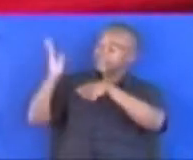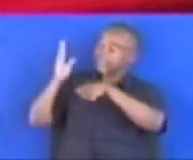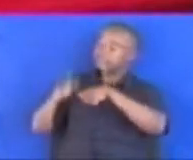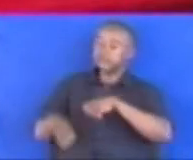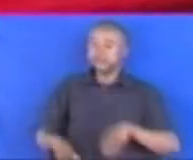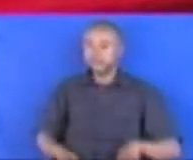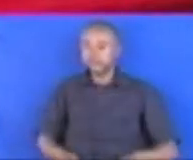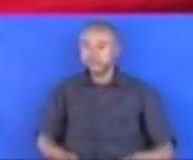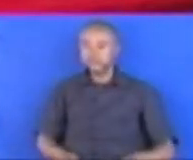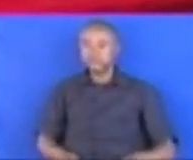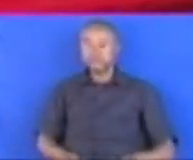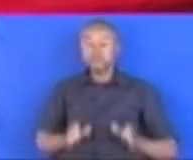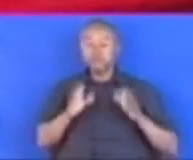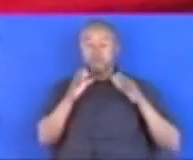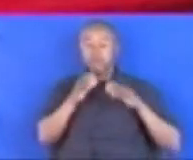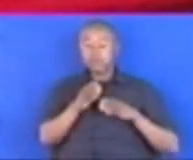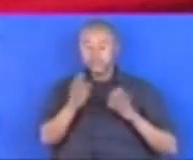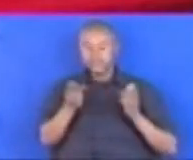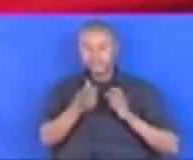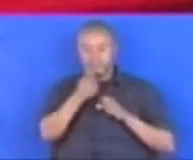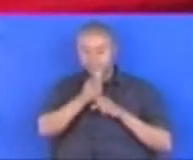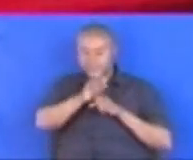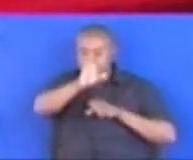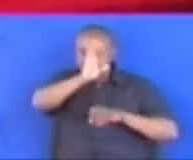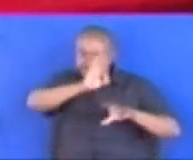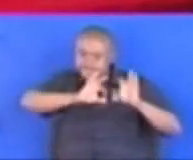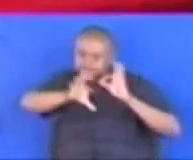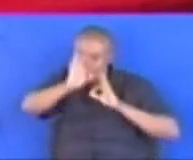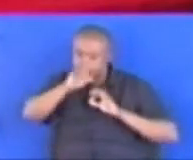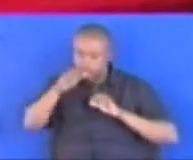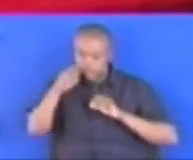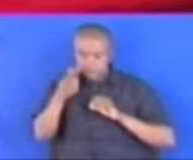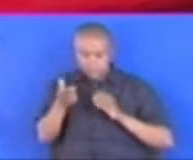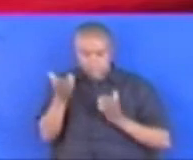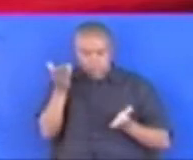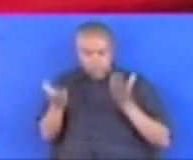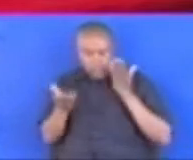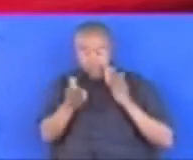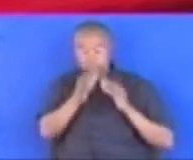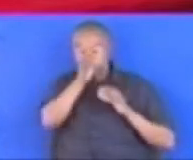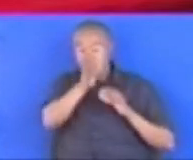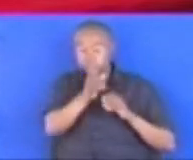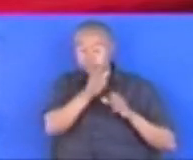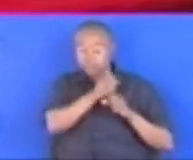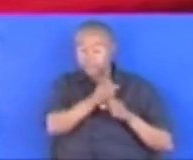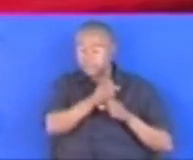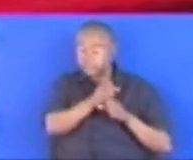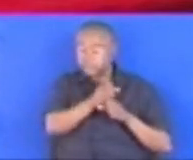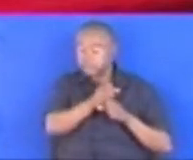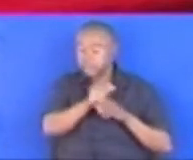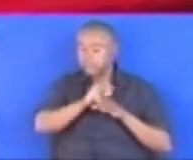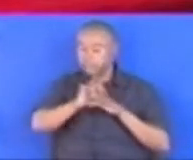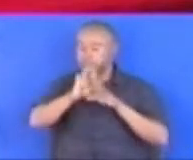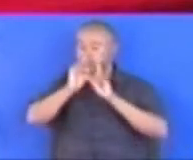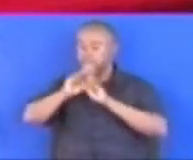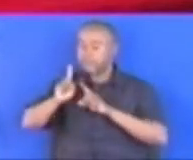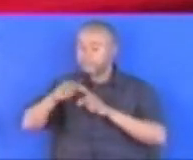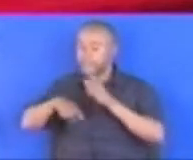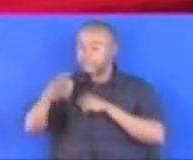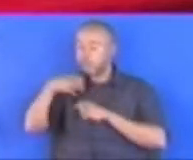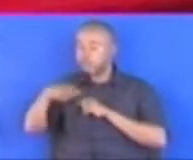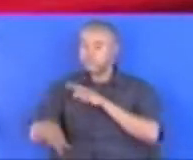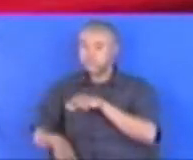Spika, kamati imefanya pia uchambuzi kulinganisha asilimia ya bajeti ya matumizi mbalimbali ya wizara 52 kati ya